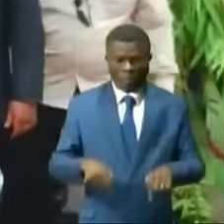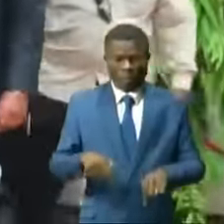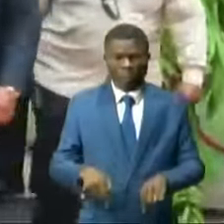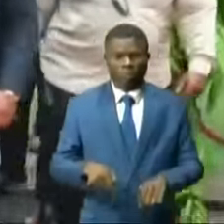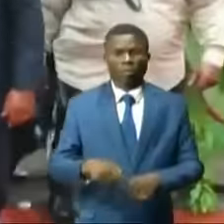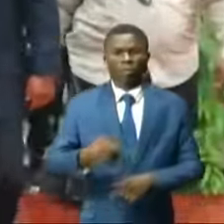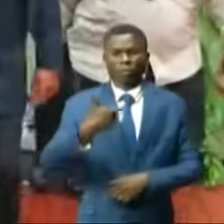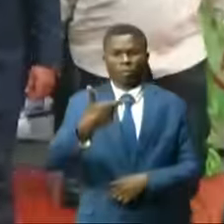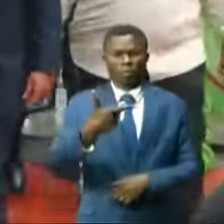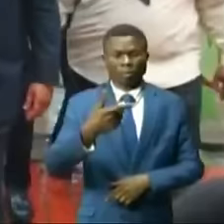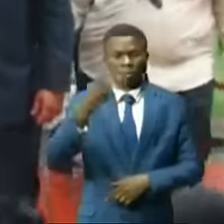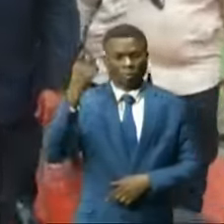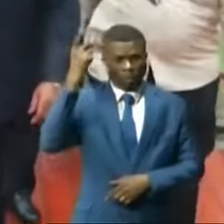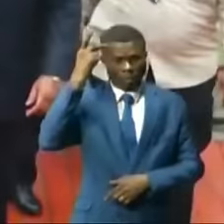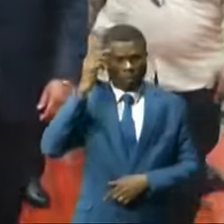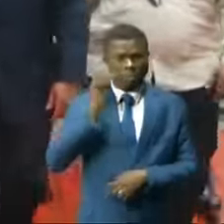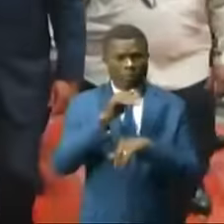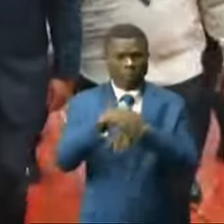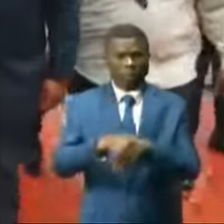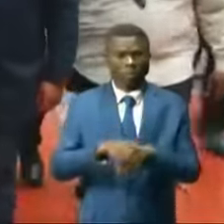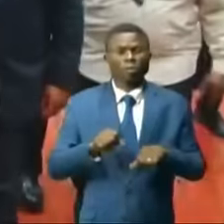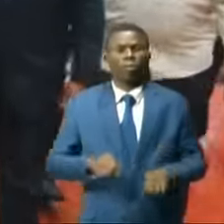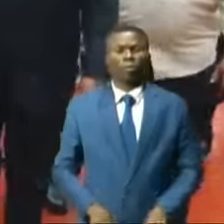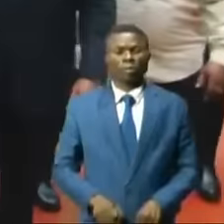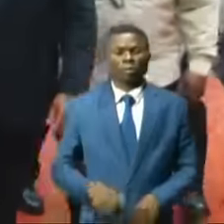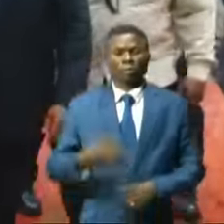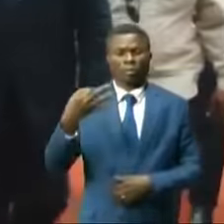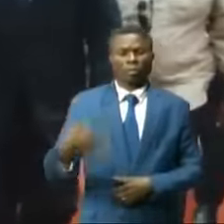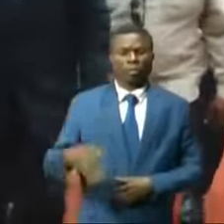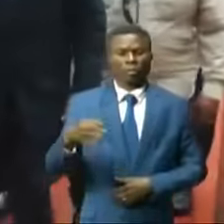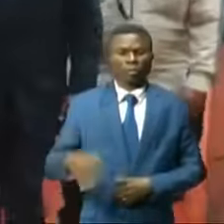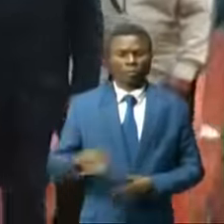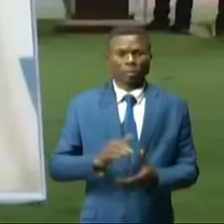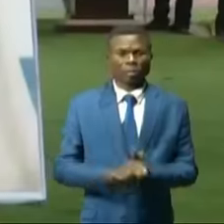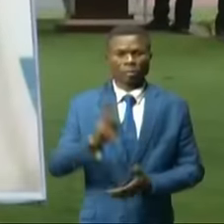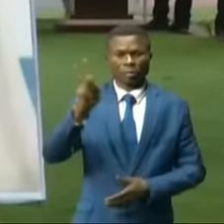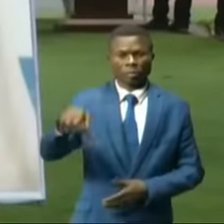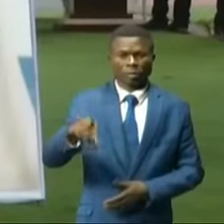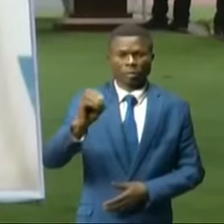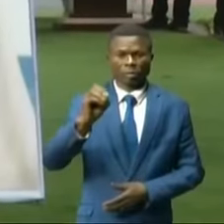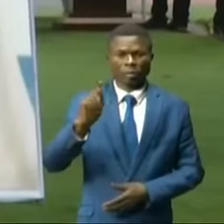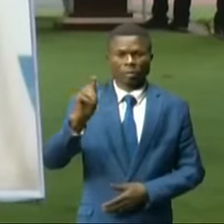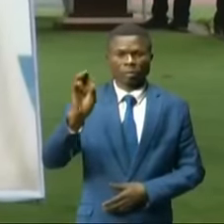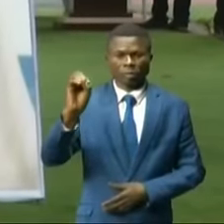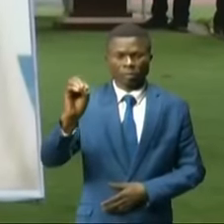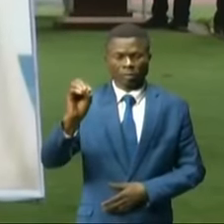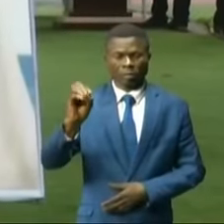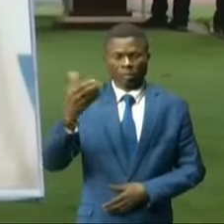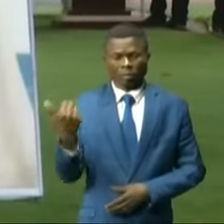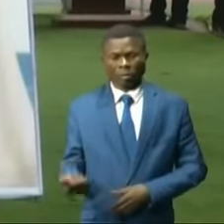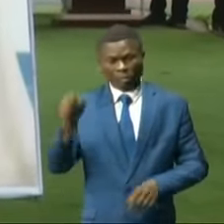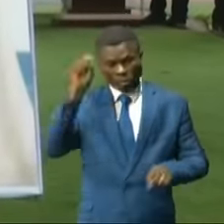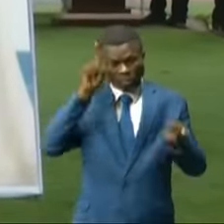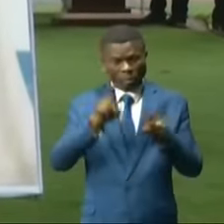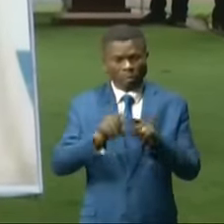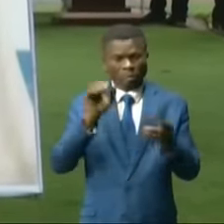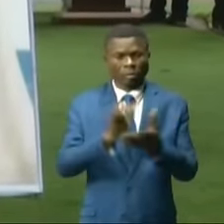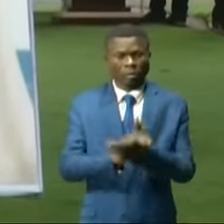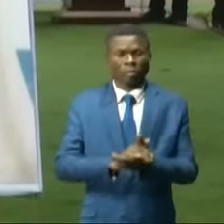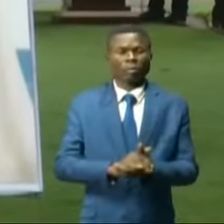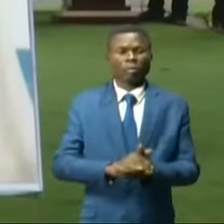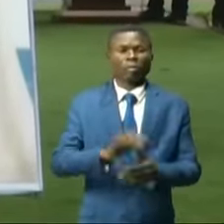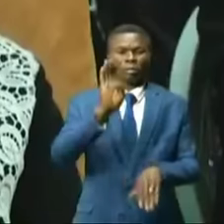Kinshasa pour assister aux obsèques de François Gallo-Poto Junior, frère biologique de son épouse,